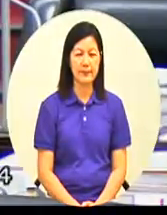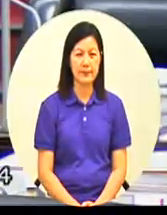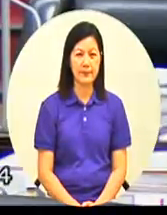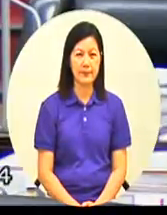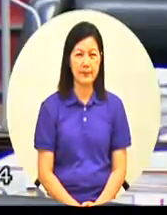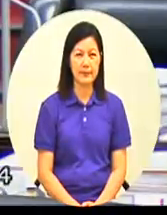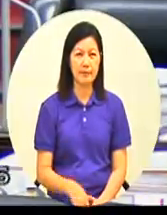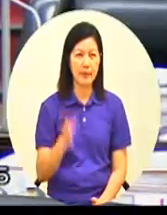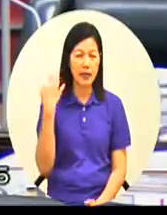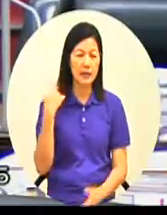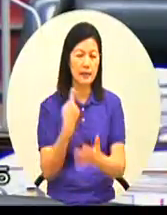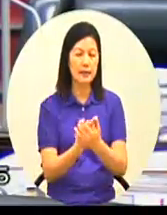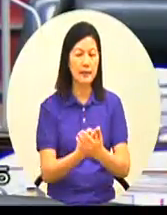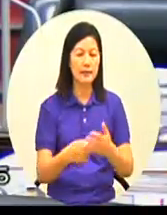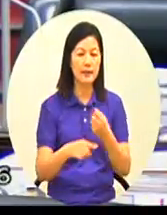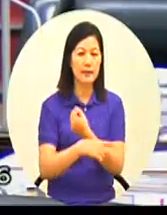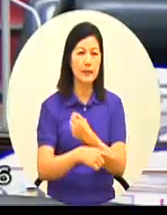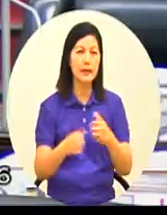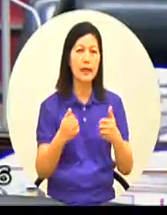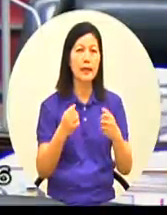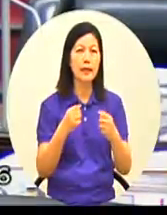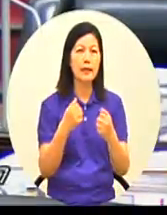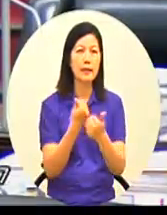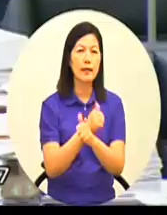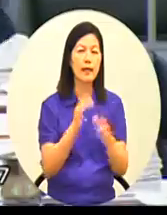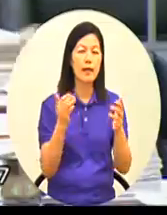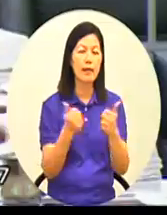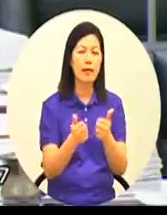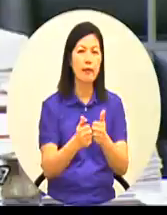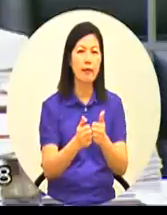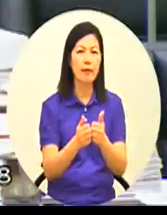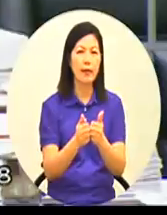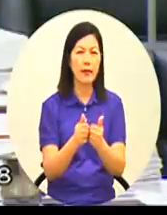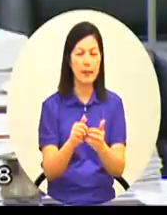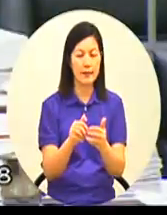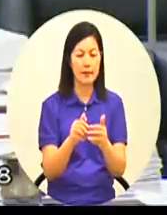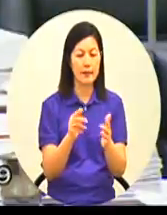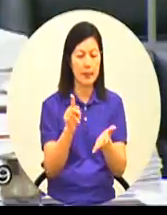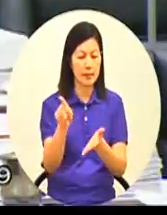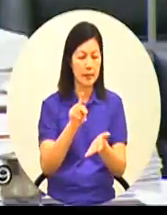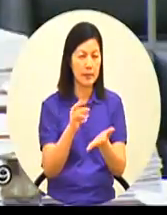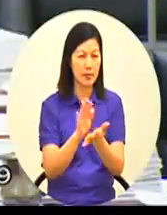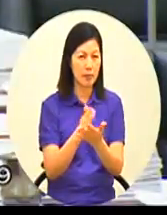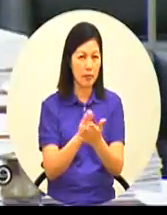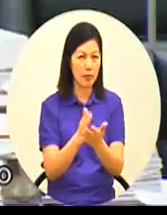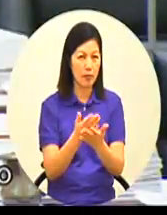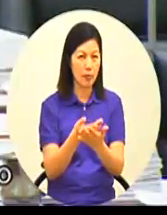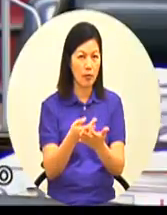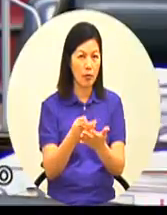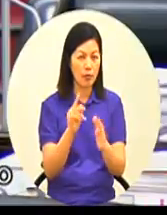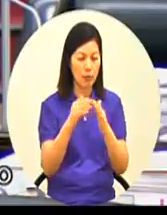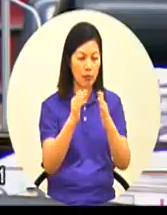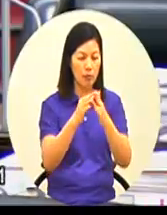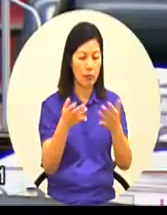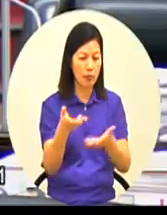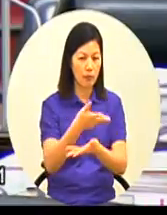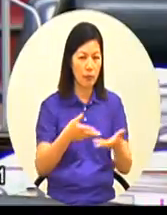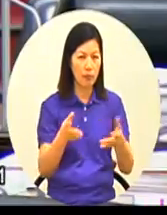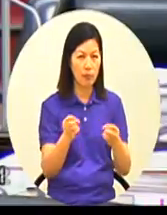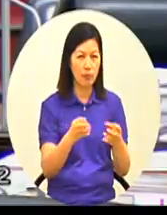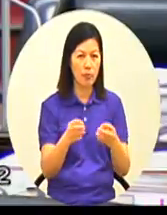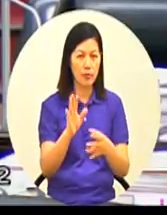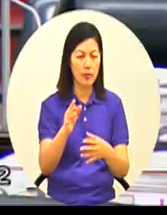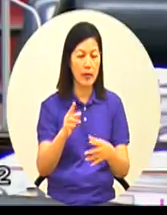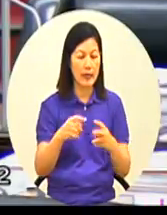我曾经参加过研讨会，对于李克勇图书馆这个事情的协调，其实李克